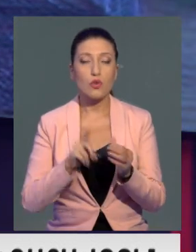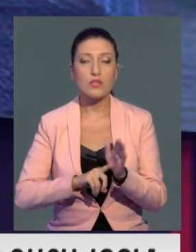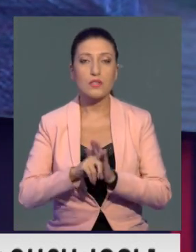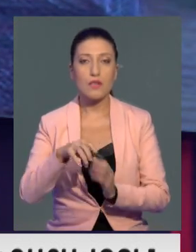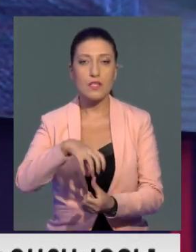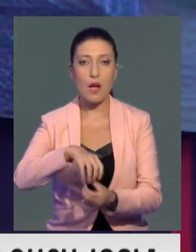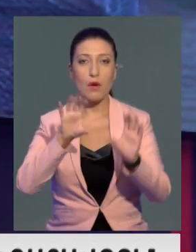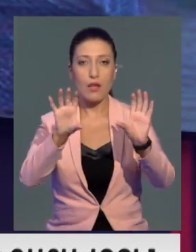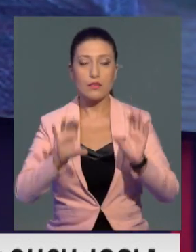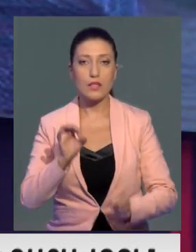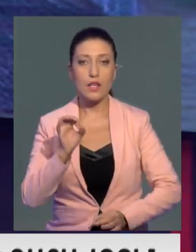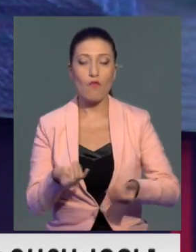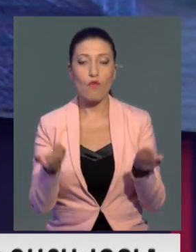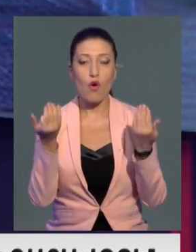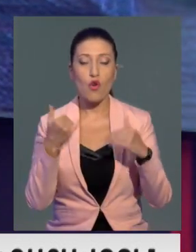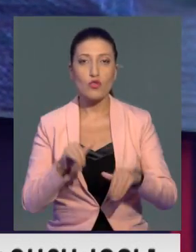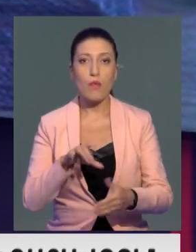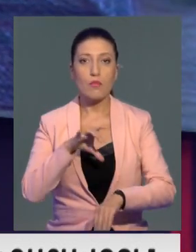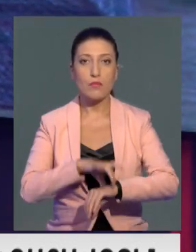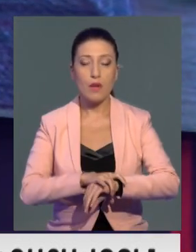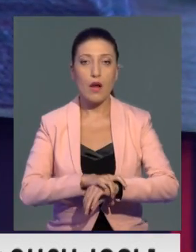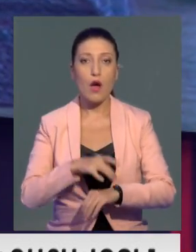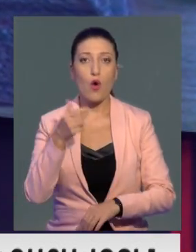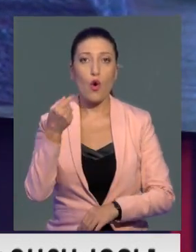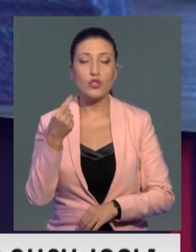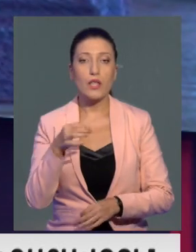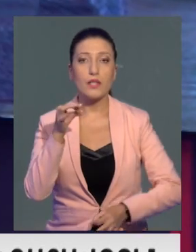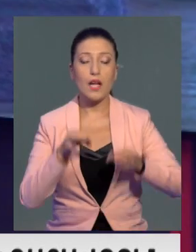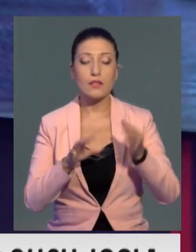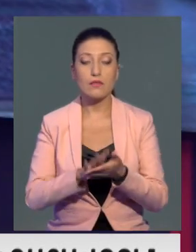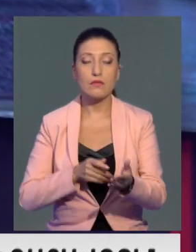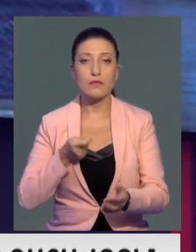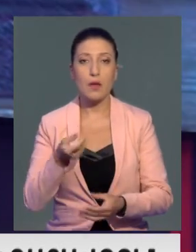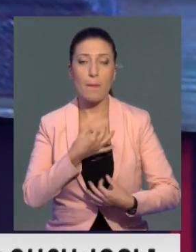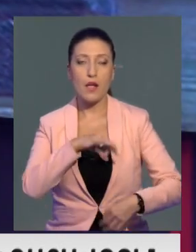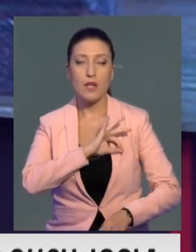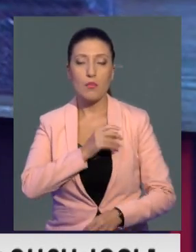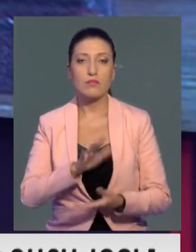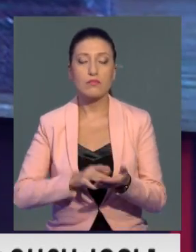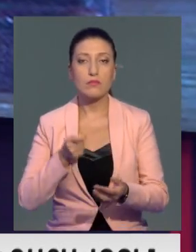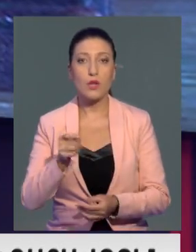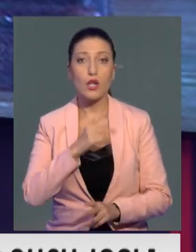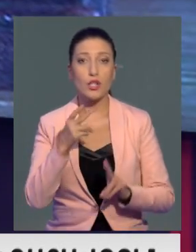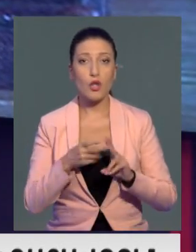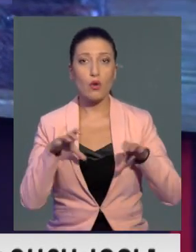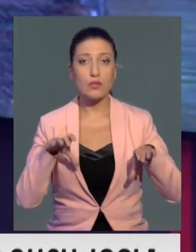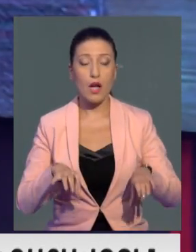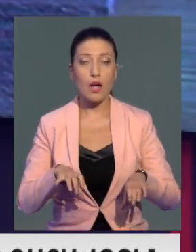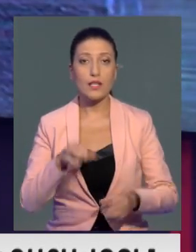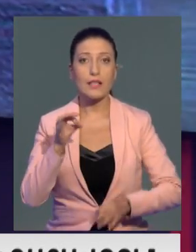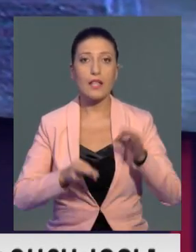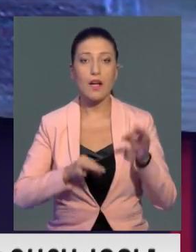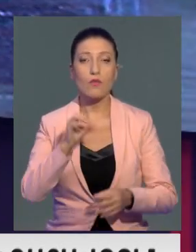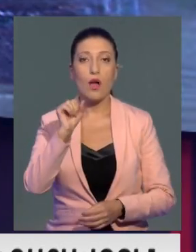դատարանի որոշման հիմքով Քոչարյանի կալանքը դադարեցնելու փաստաբանների միջնորդությամբ։ Երկրորդ նախագահ Ռոբերտ Քոչարյանը դատավոր Աննա